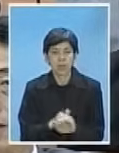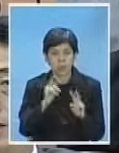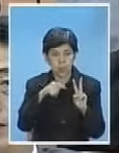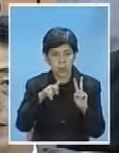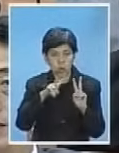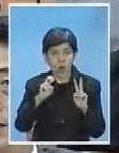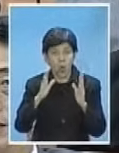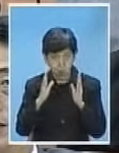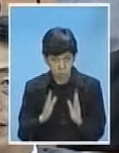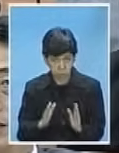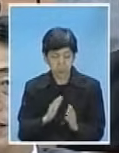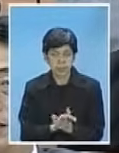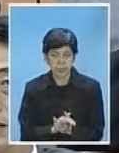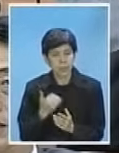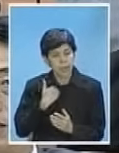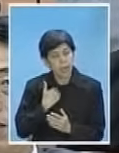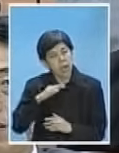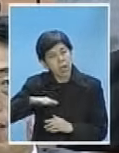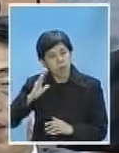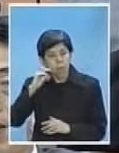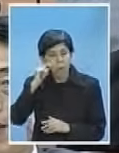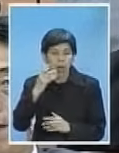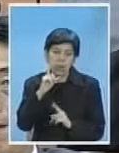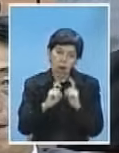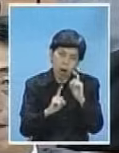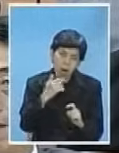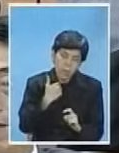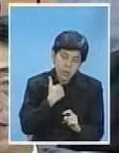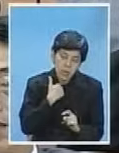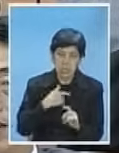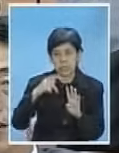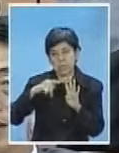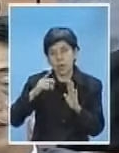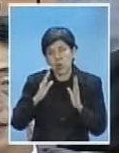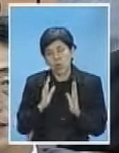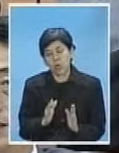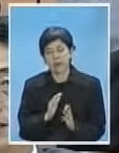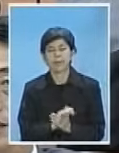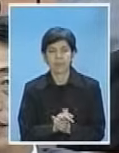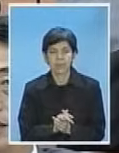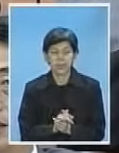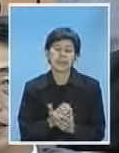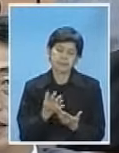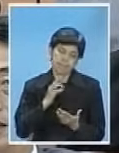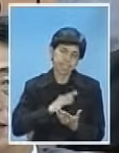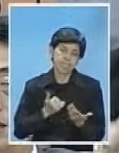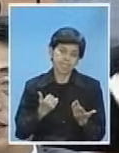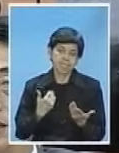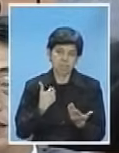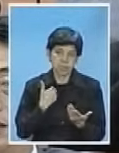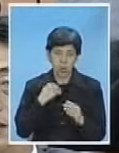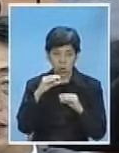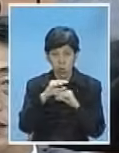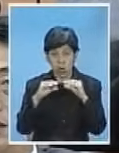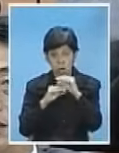2,200 กว่าคนมีเด็กกำพร้า 4,000 กว่าคนโชคดีนะครับที่มีโ